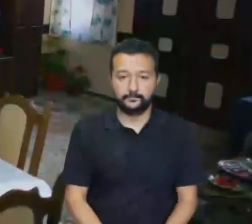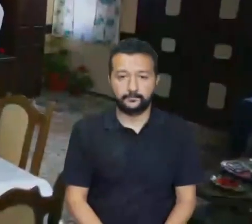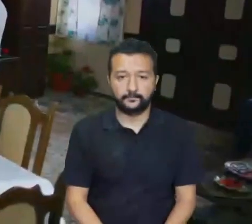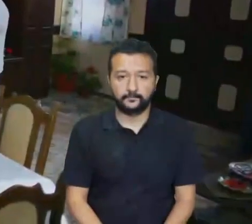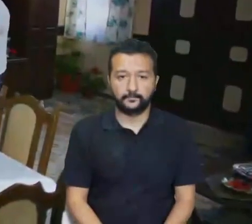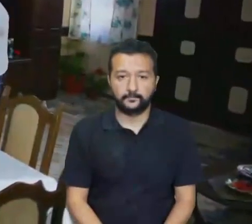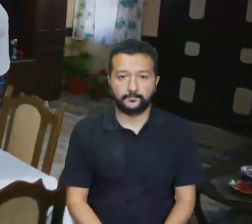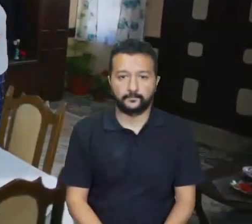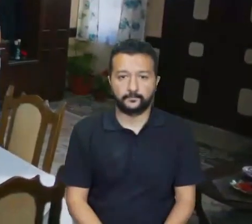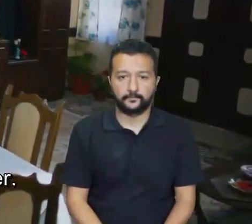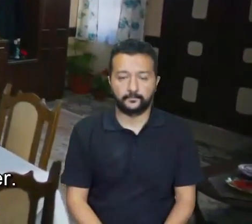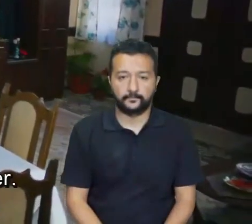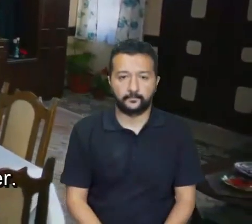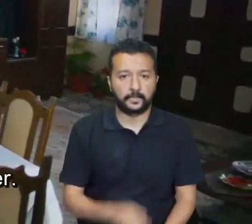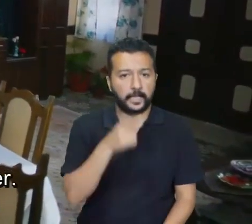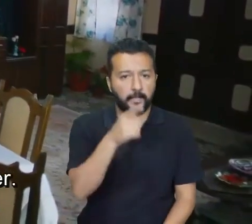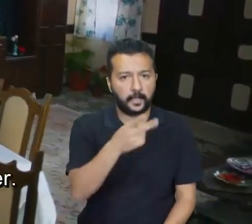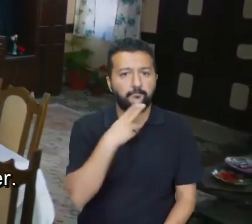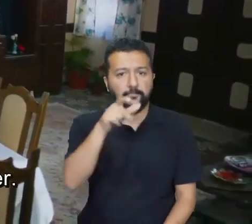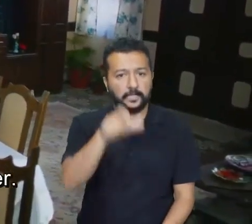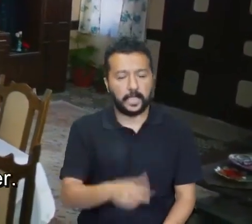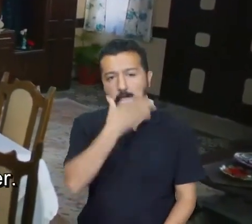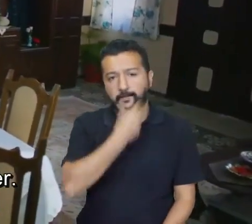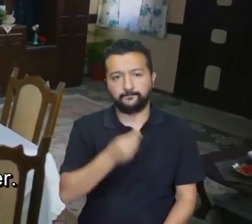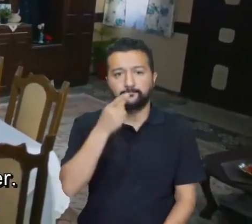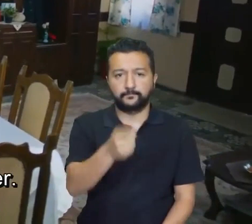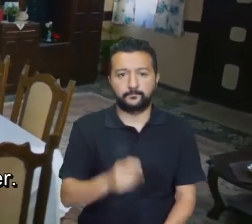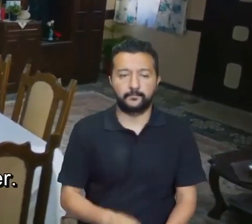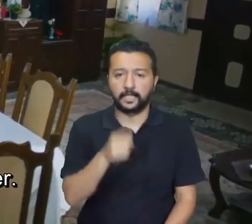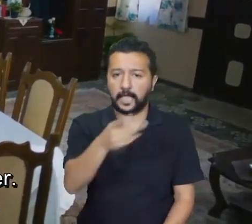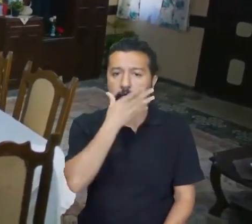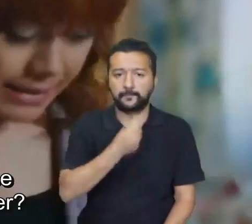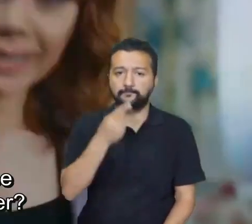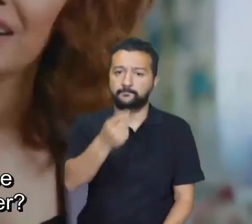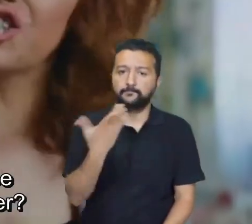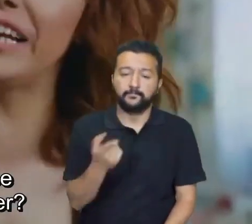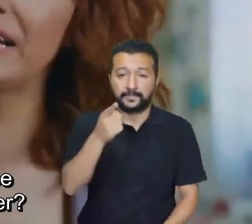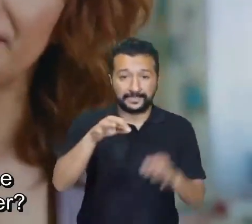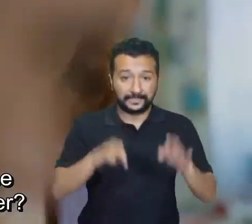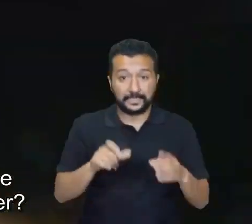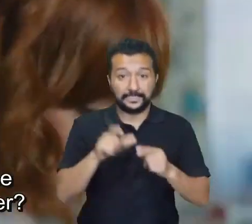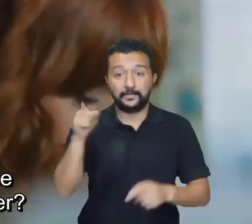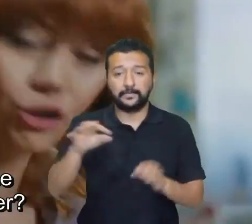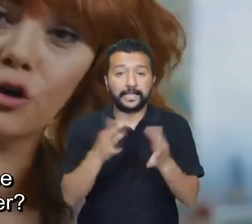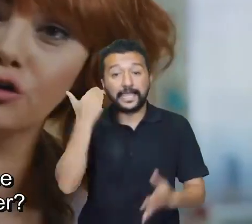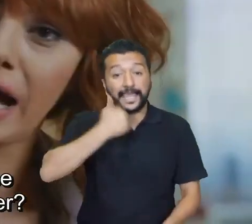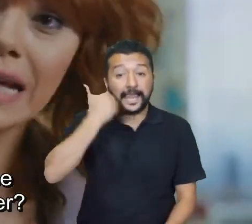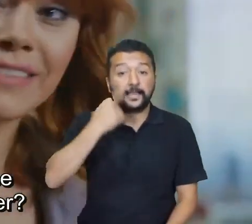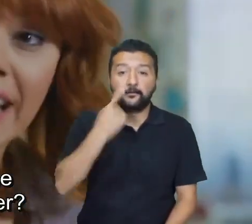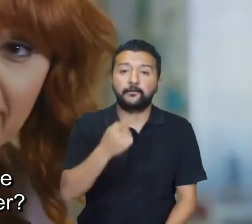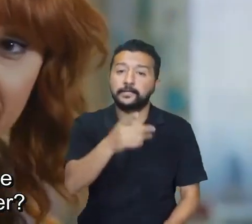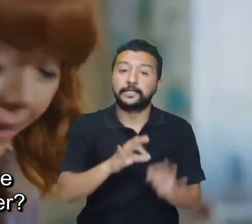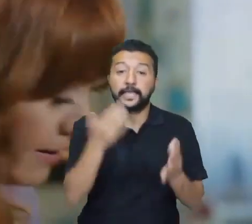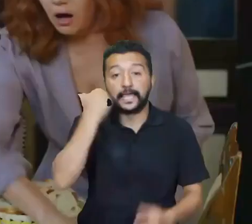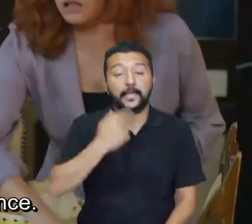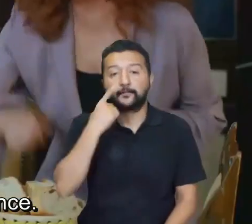Hazırladığı sofranın başına geçti. Ay abla, aşk olsun ya, aşk olsun. Sen Şener'imin ne yalanını gördün ha?